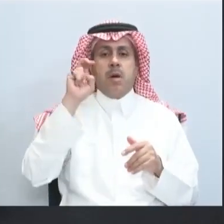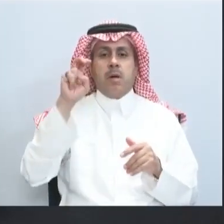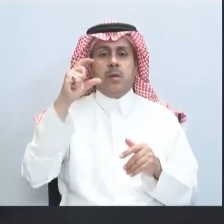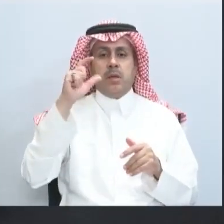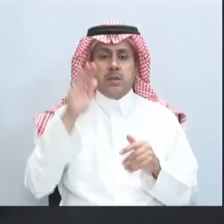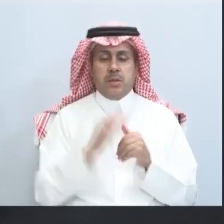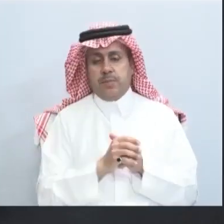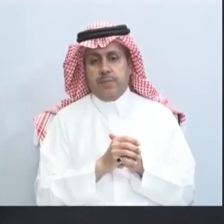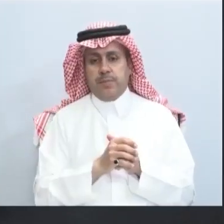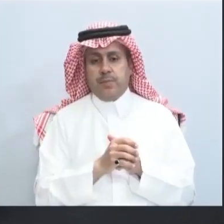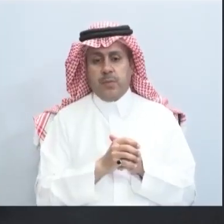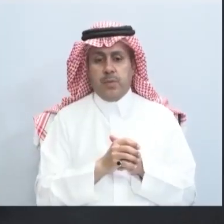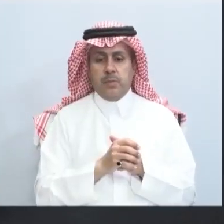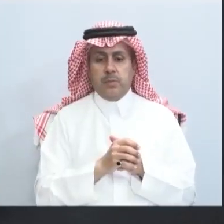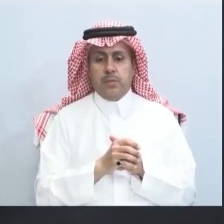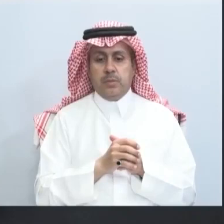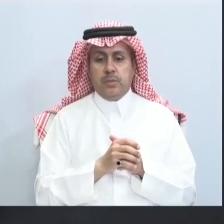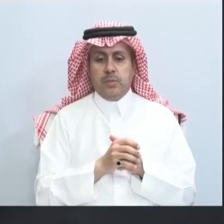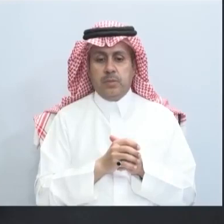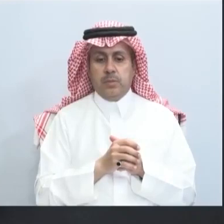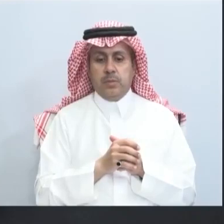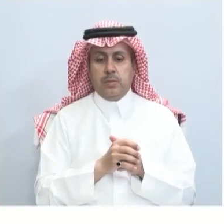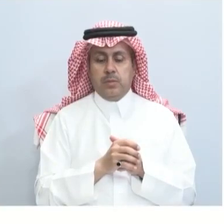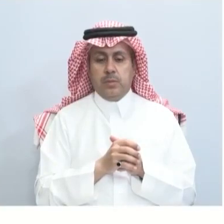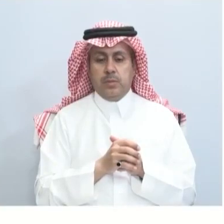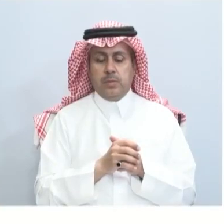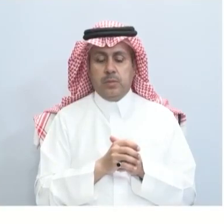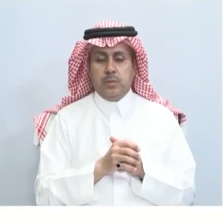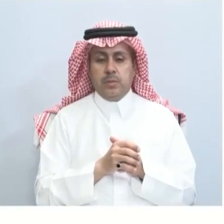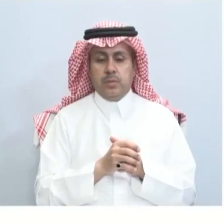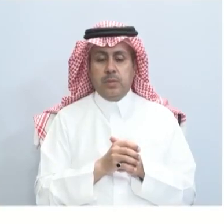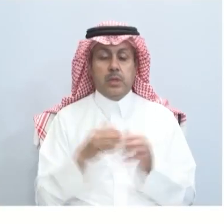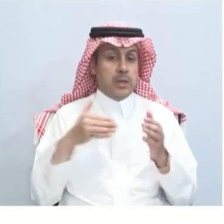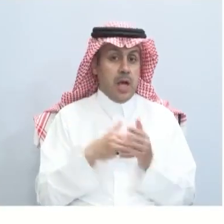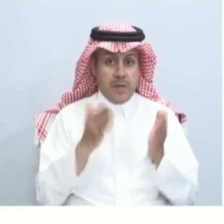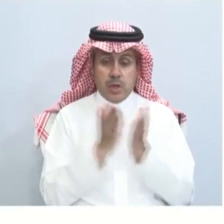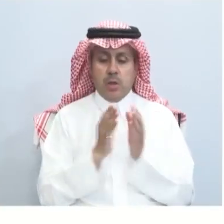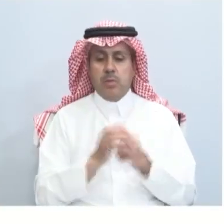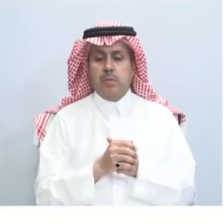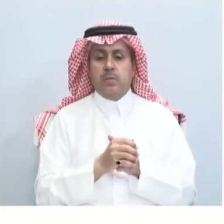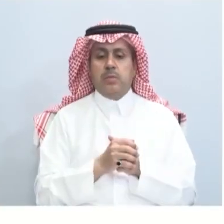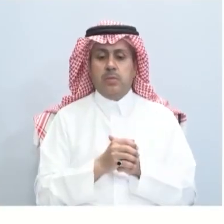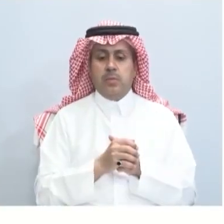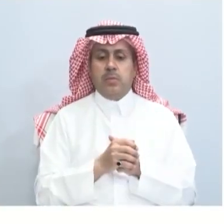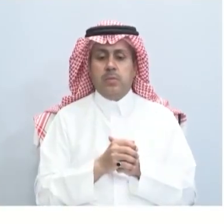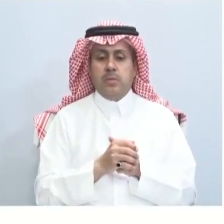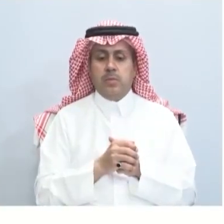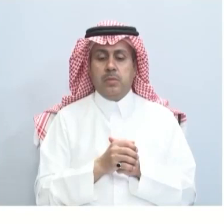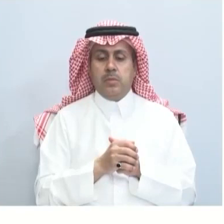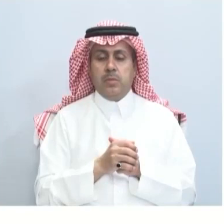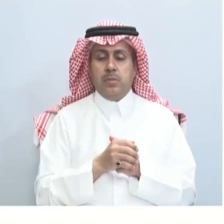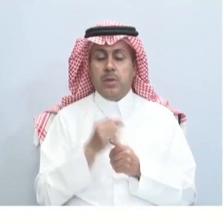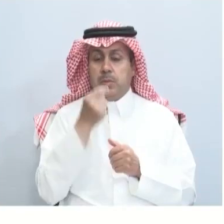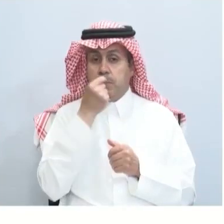الكعبه وبختم هذهه الامور الاربع نكون قد اتينا على ختم النسخ في